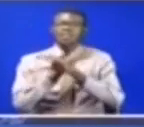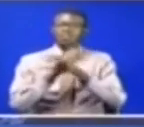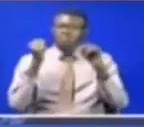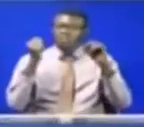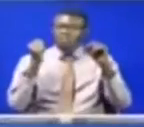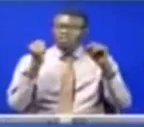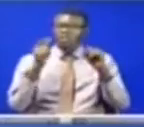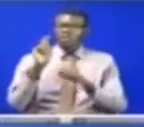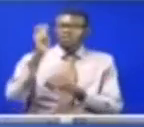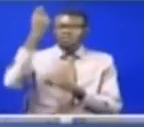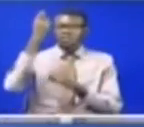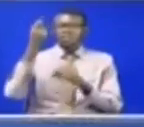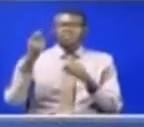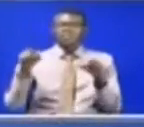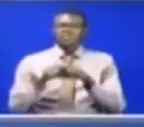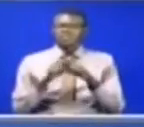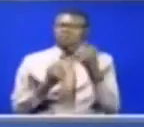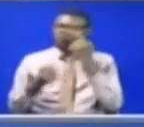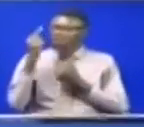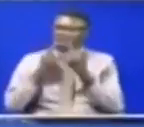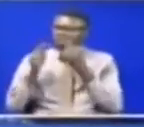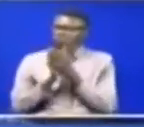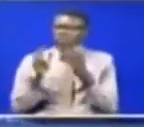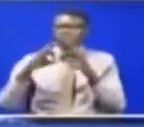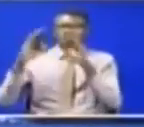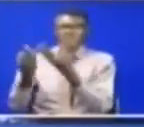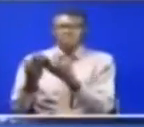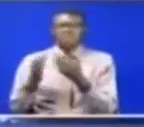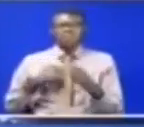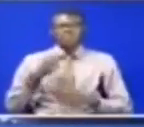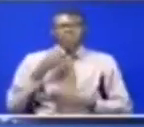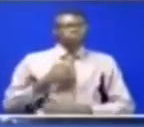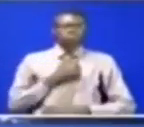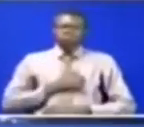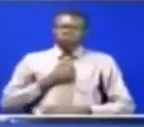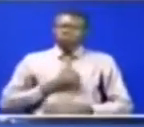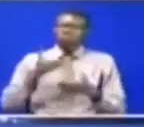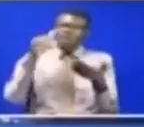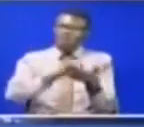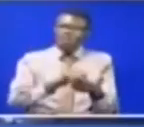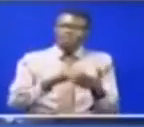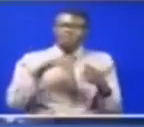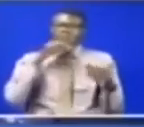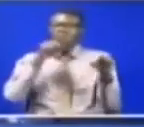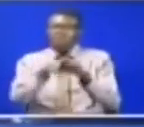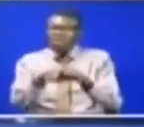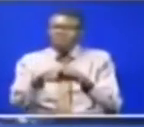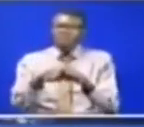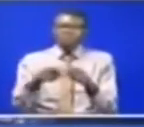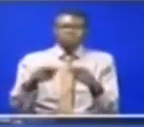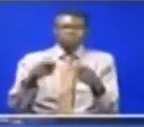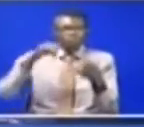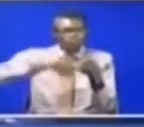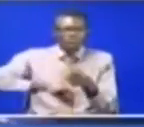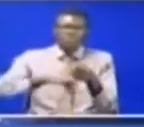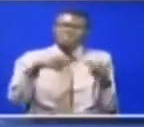republic. Kenyans also mourned with the Moi family. Nataka niseme pole tena kwa ndugu zake, bibi yake Sylvia